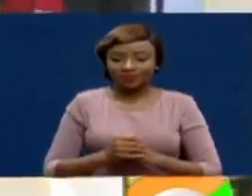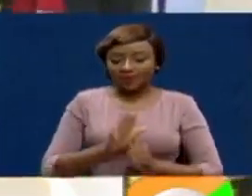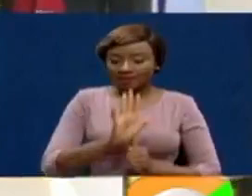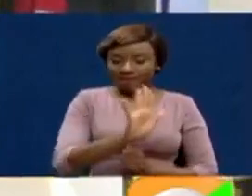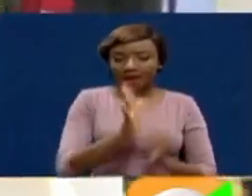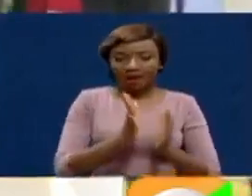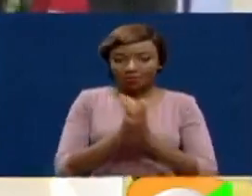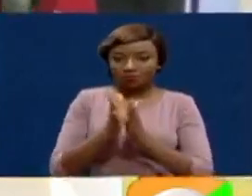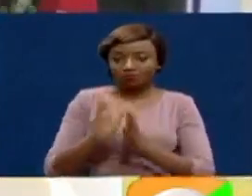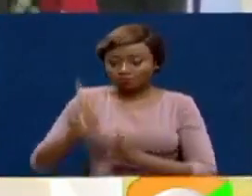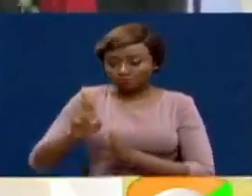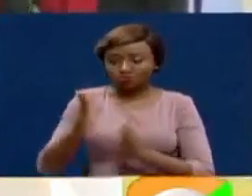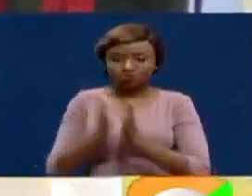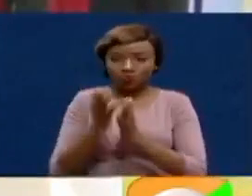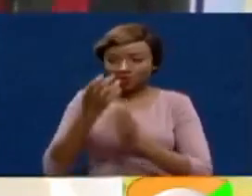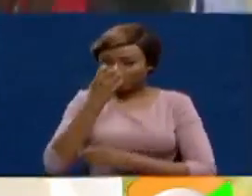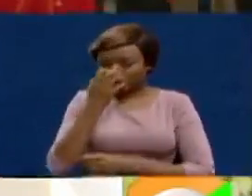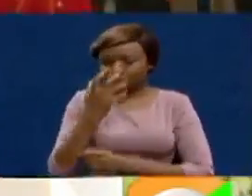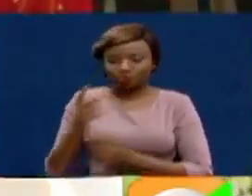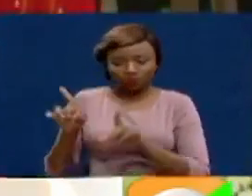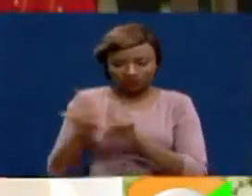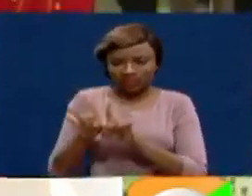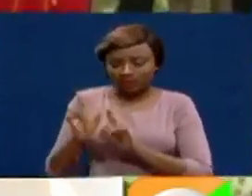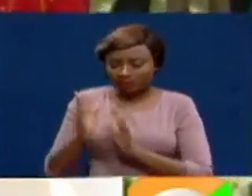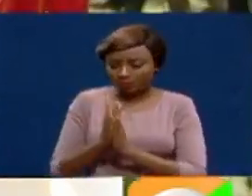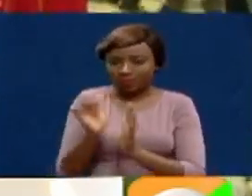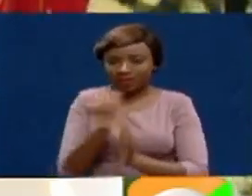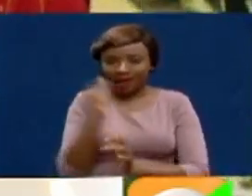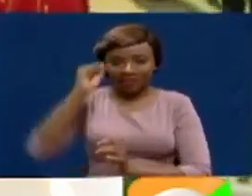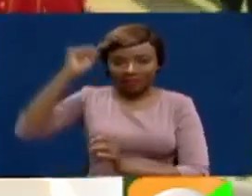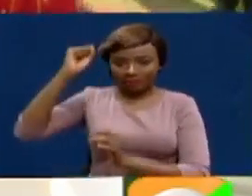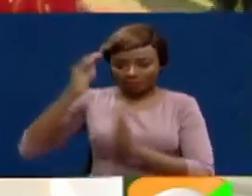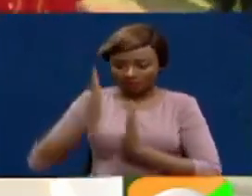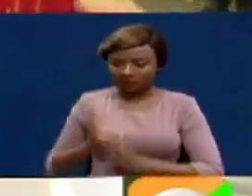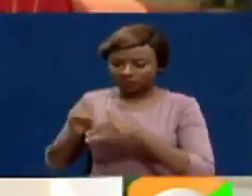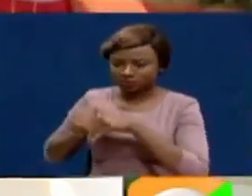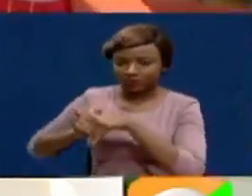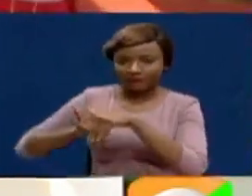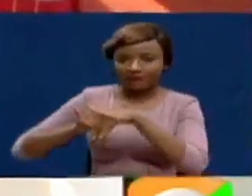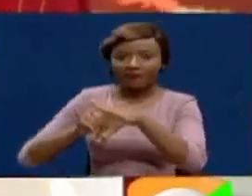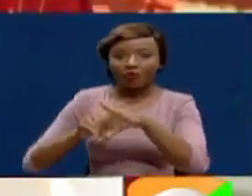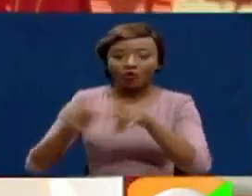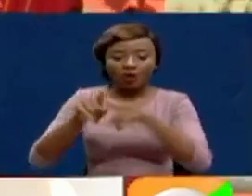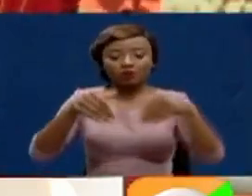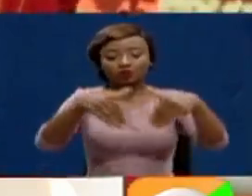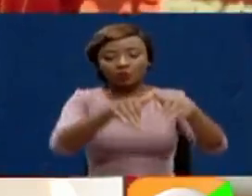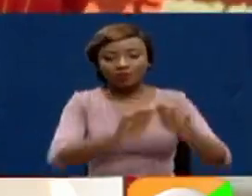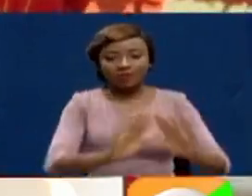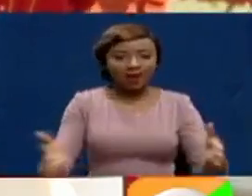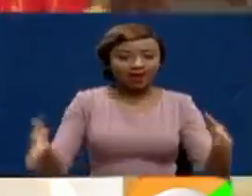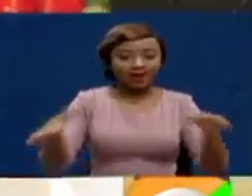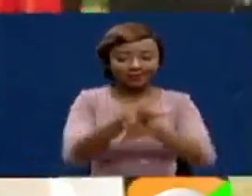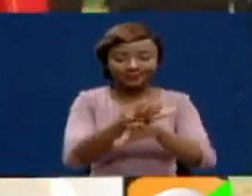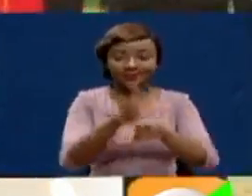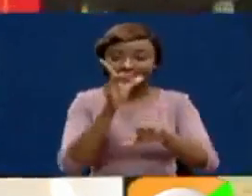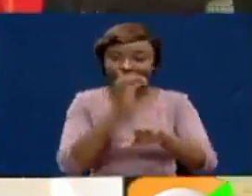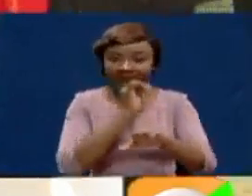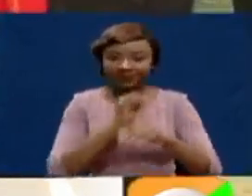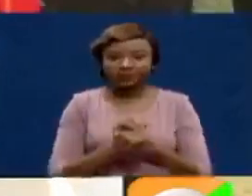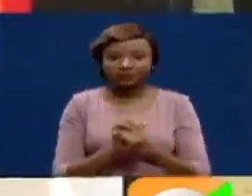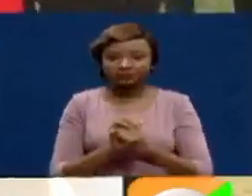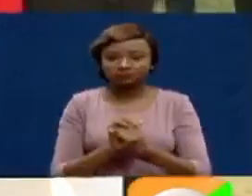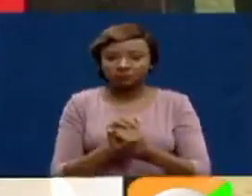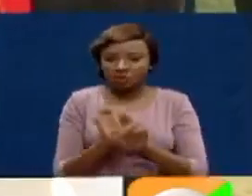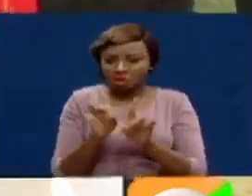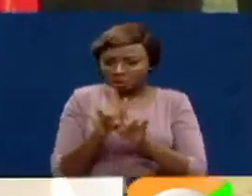na viongozi wengine wakaja nyuma yao. Kisha kaburi lilifungwa na wanajeshi. Mwisho,